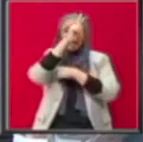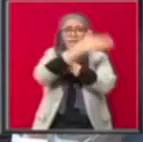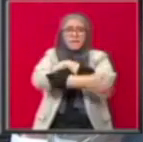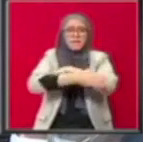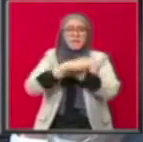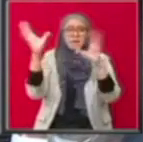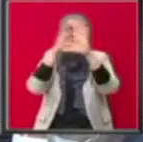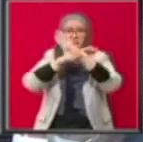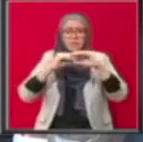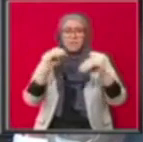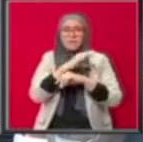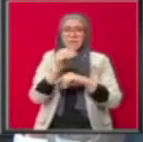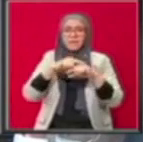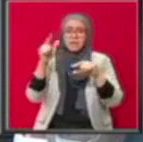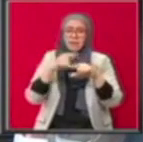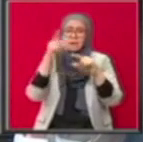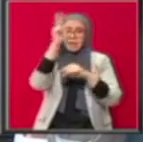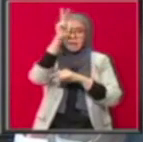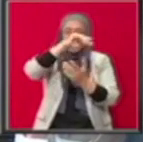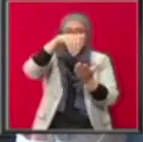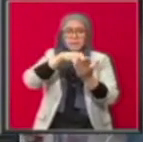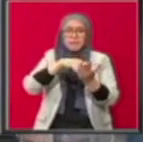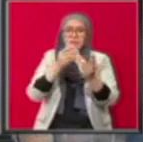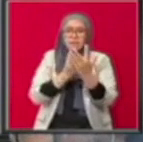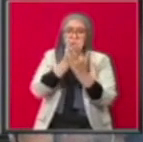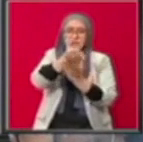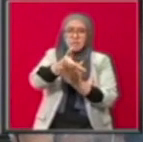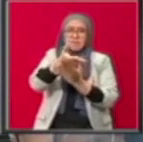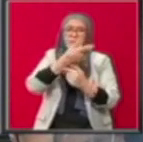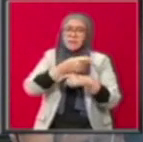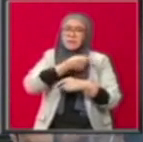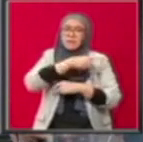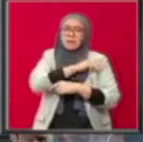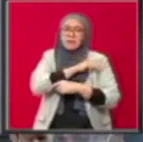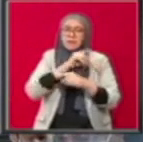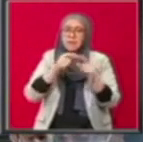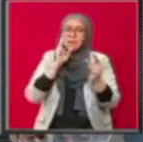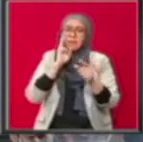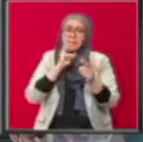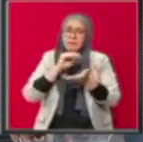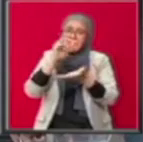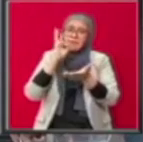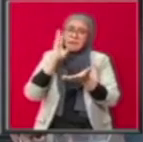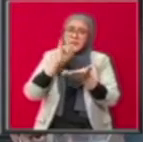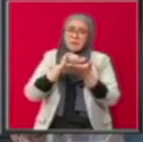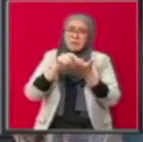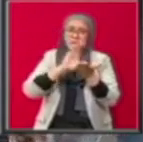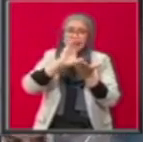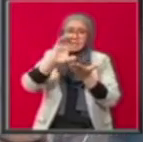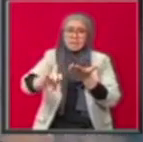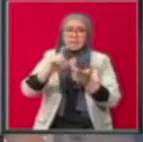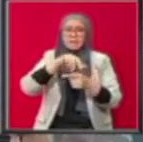kerajaan Pusat juga melalui Kementerian sekitaran air telah memprodukkan sebanyak 5 program 1 juta kepada kerajaan